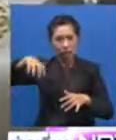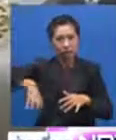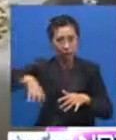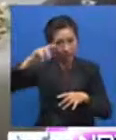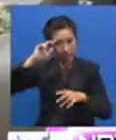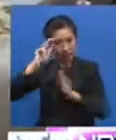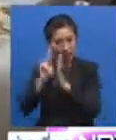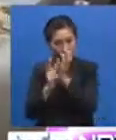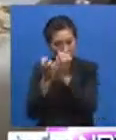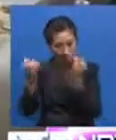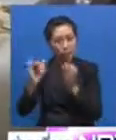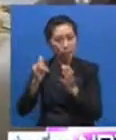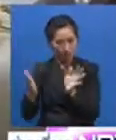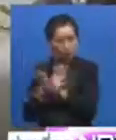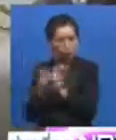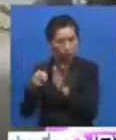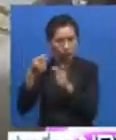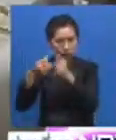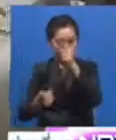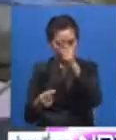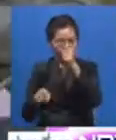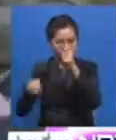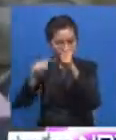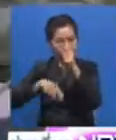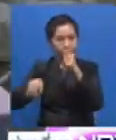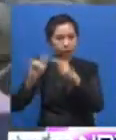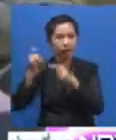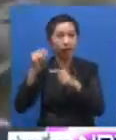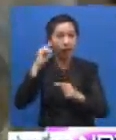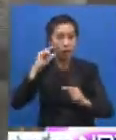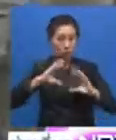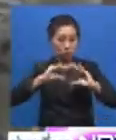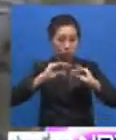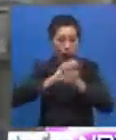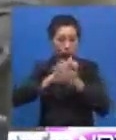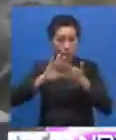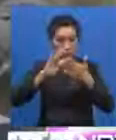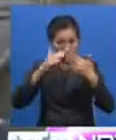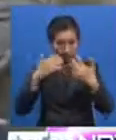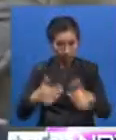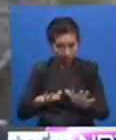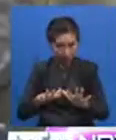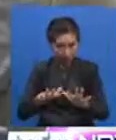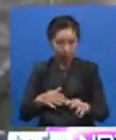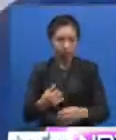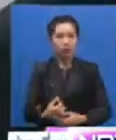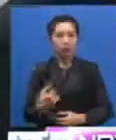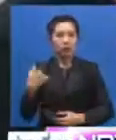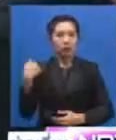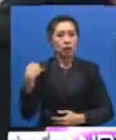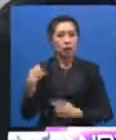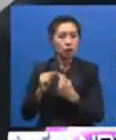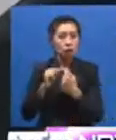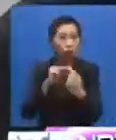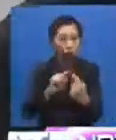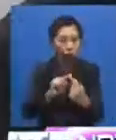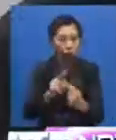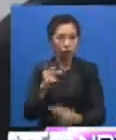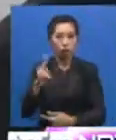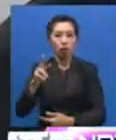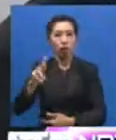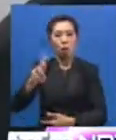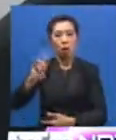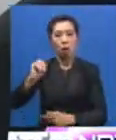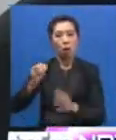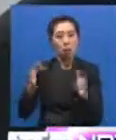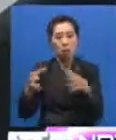ในสัดส่วนนี้ด้วยและหลังจากการประชุมร่วมกันระหว่างครม.และคสช.เสร็จสิ้นค่ะก็เป็นการประชุมคณะรัฐมนตรีนะคะ